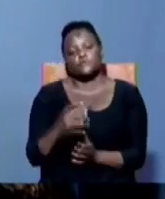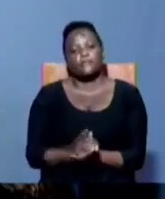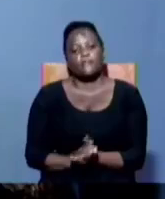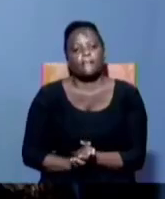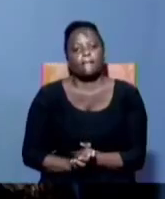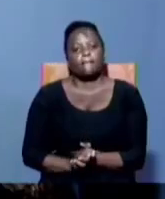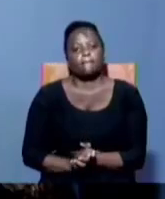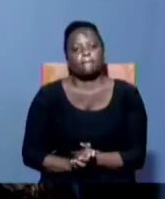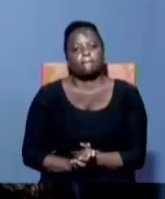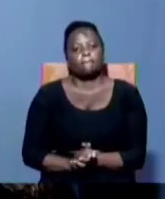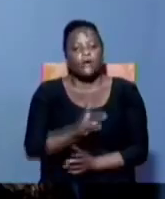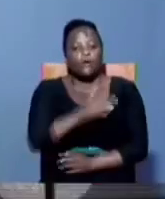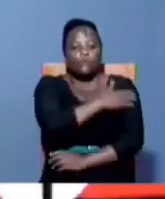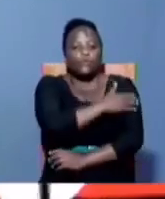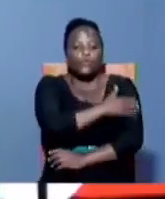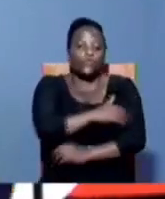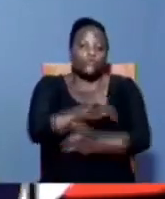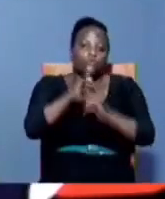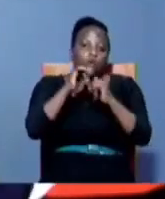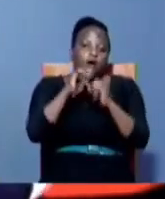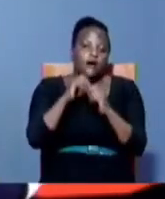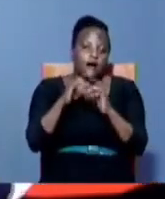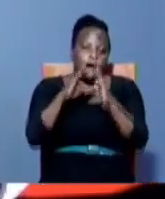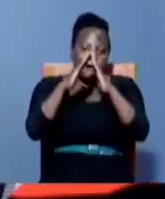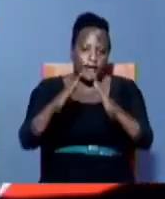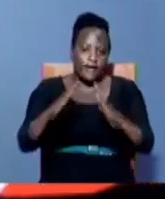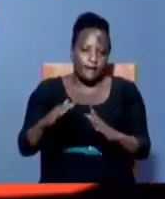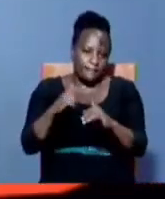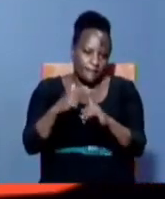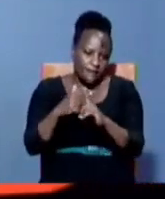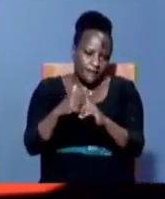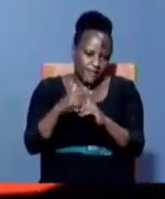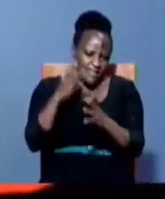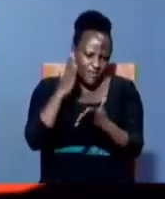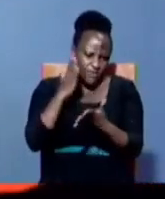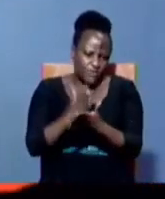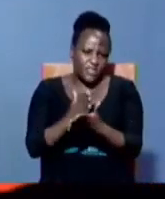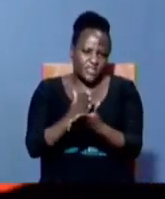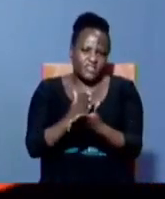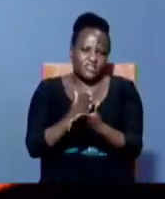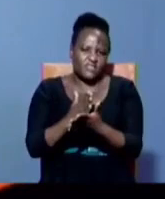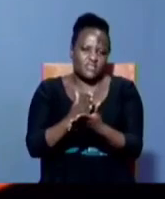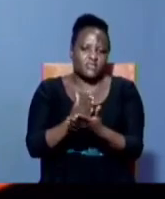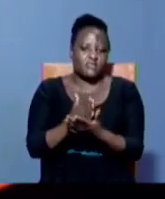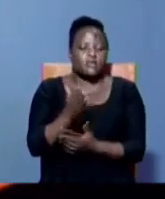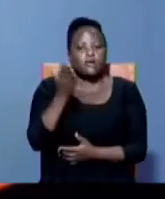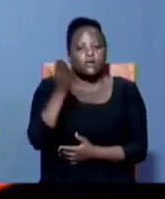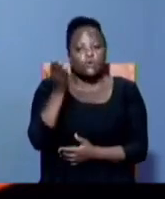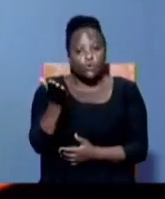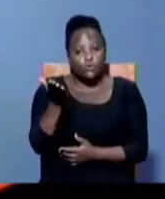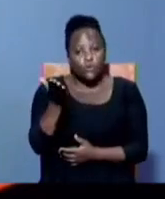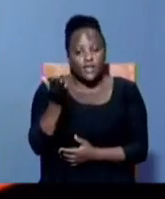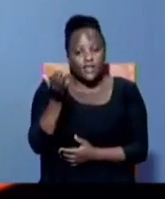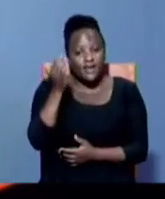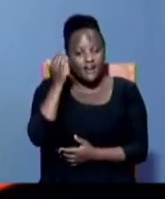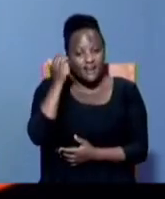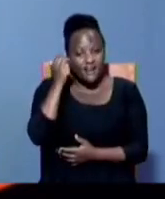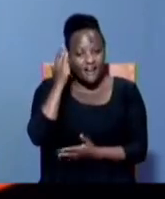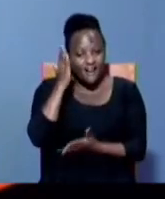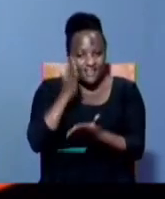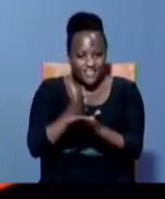mhudumu wa ile hema ya kweli, la muhimu kabisa, uwe na hakika kwa kila anayeungama na